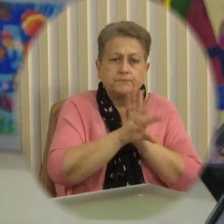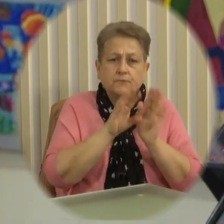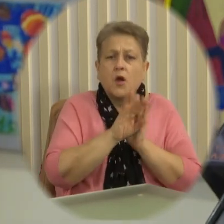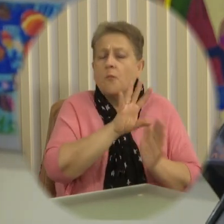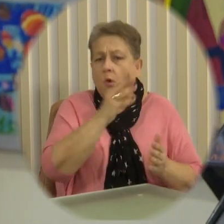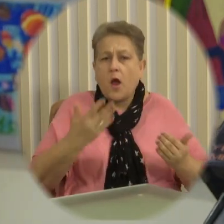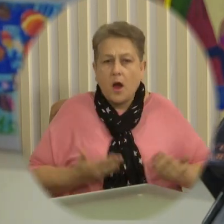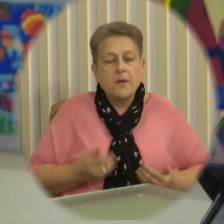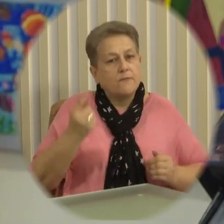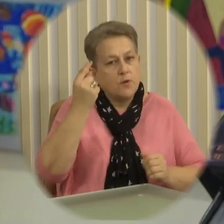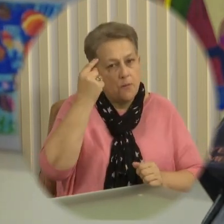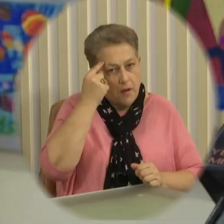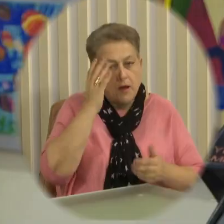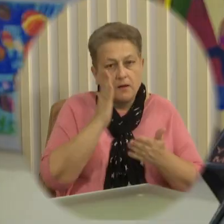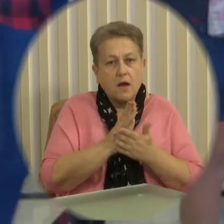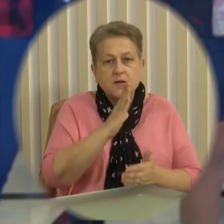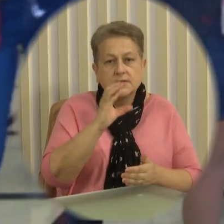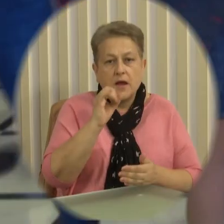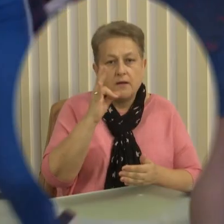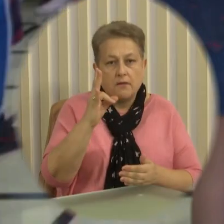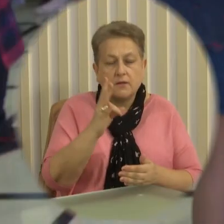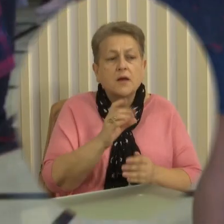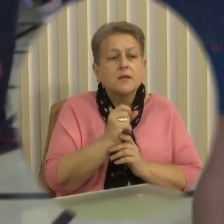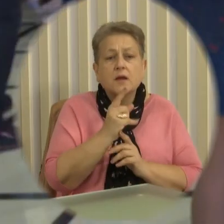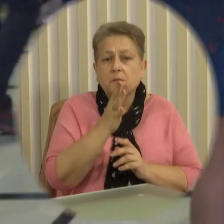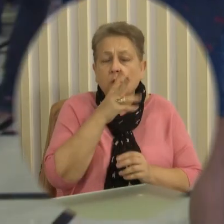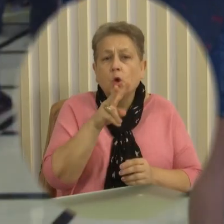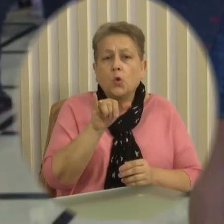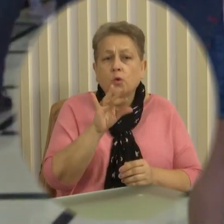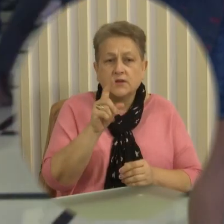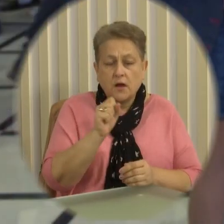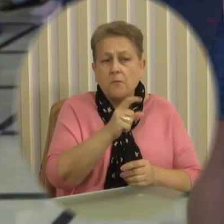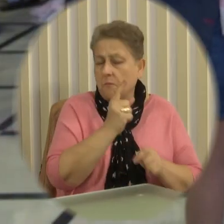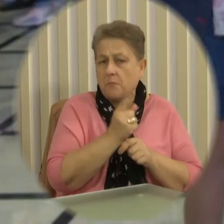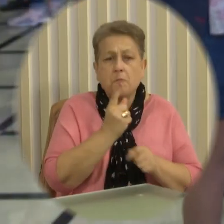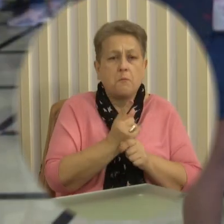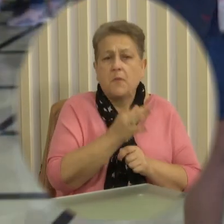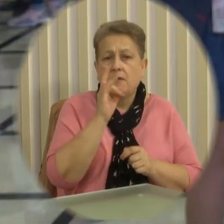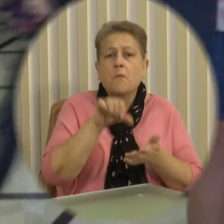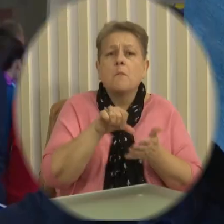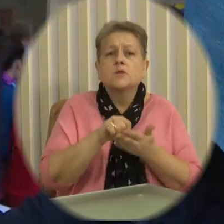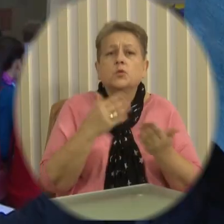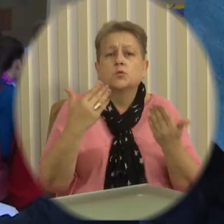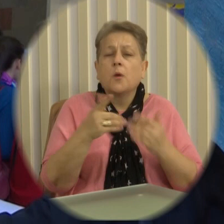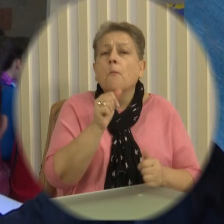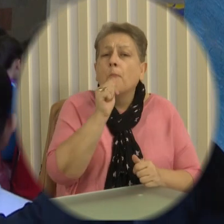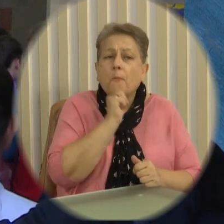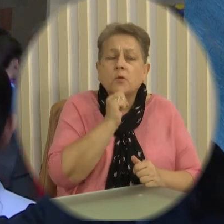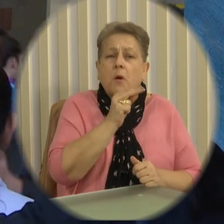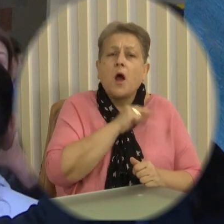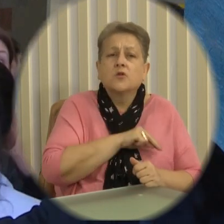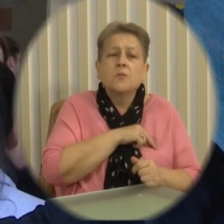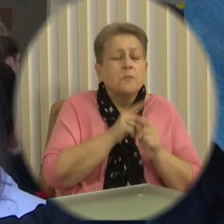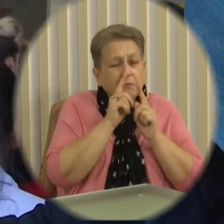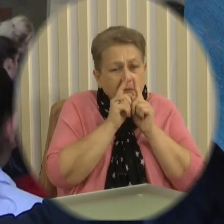Բոլորը ապրեն եւ իմանան, որ կա Սարյան։ 13-ամյա Լուիզա Վարդանյանը եւս առաջին անգամ էր մասնակցում ցուցահանդեսի։ Նա փորձել էր իր